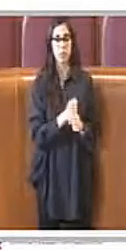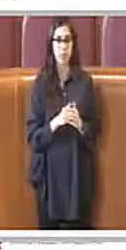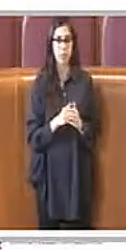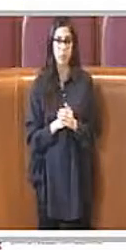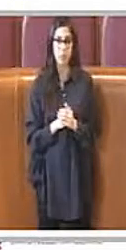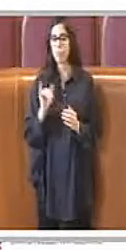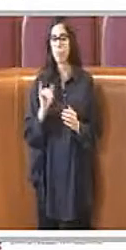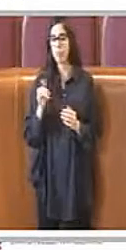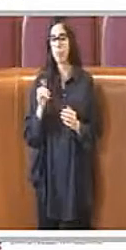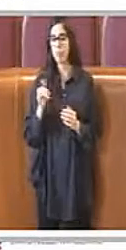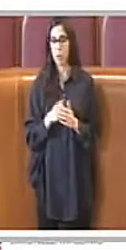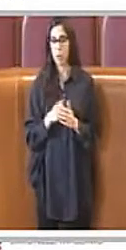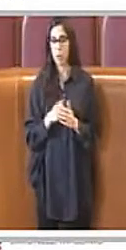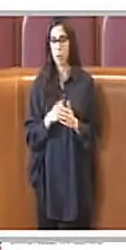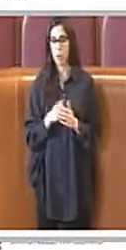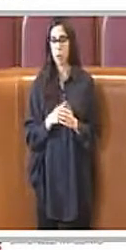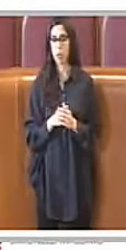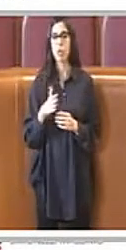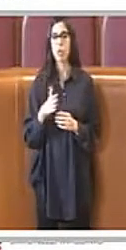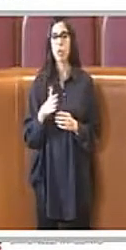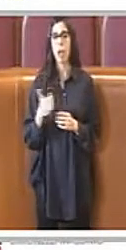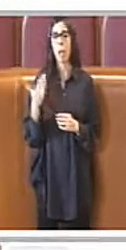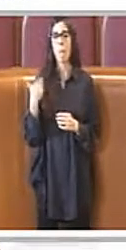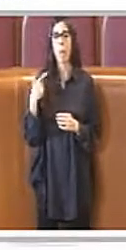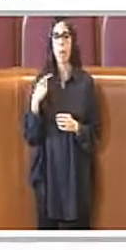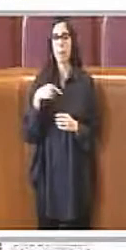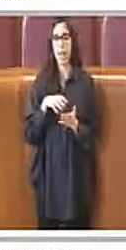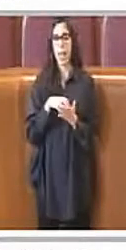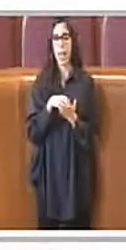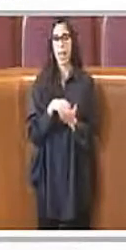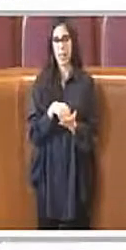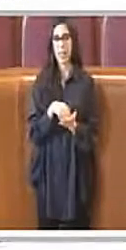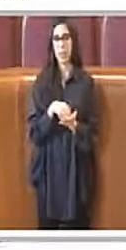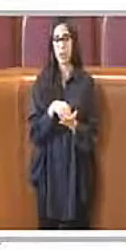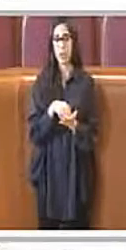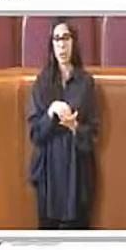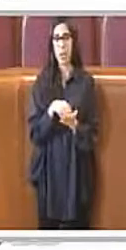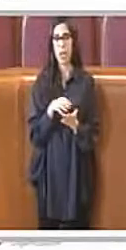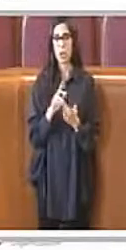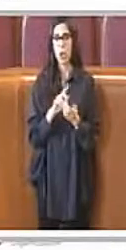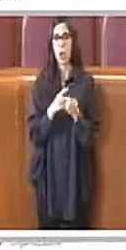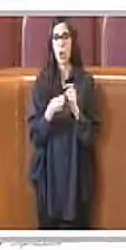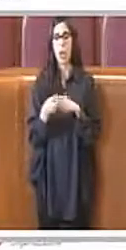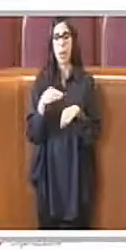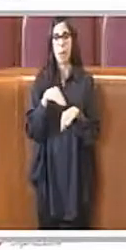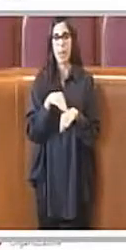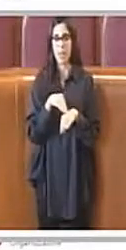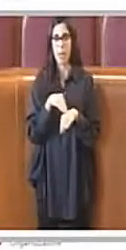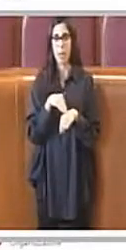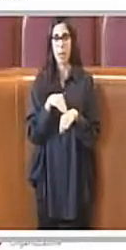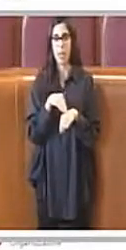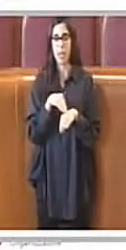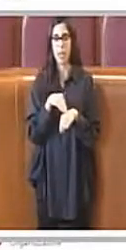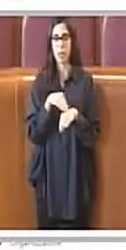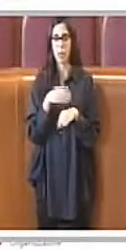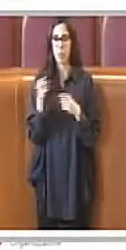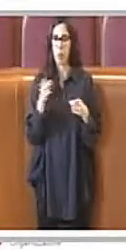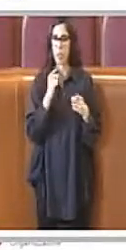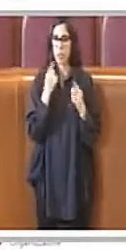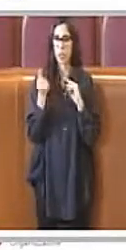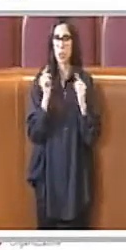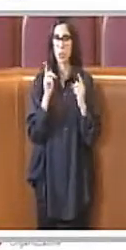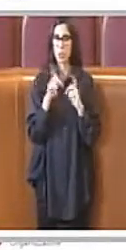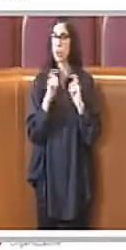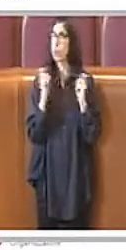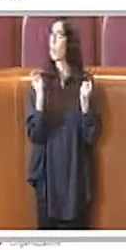velocemente, Presidente, già avevamo prima anticipato l'emendamento diciamo nella discussione generale.